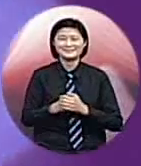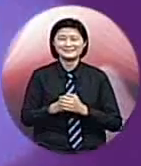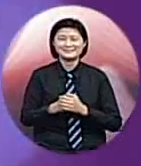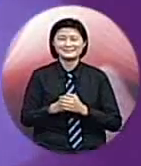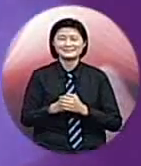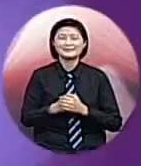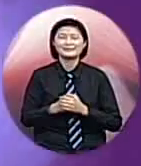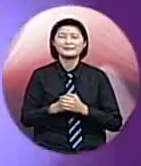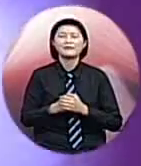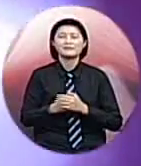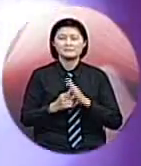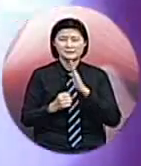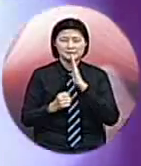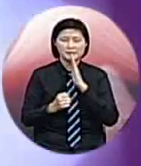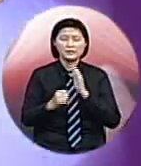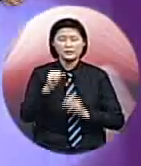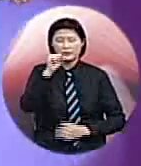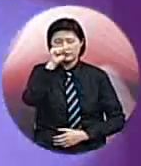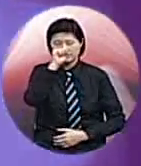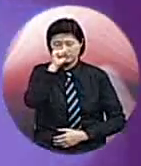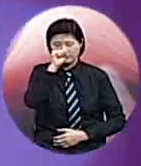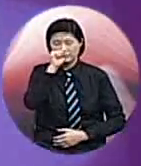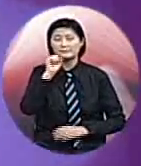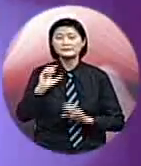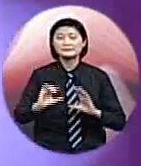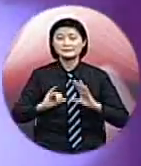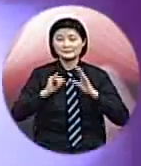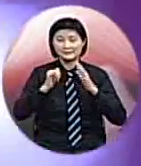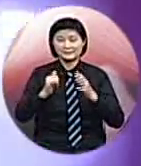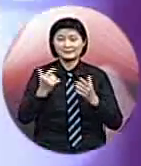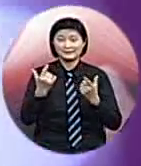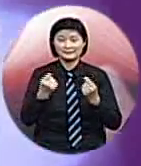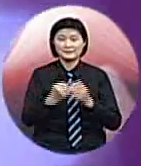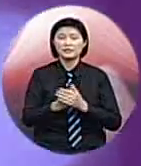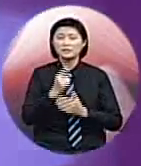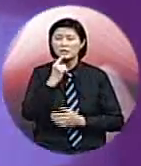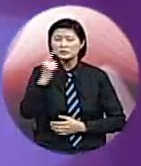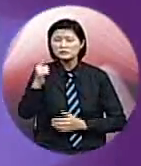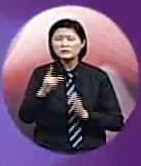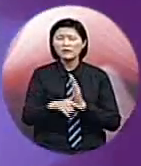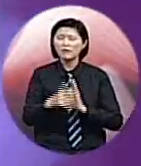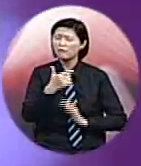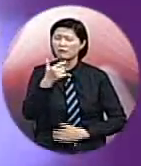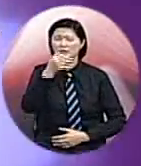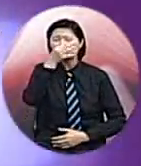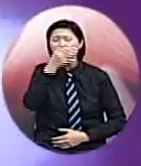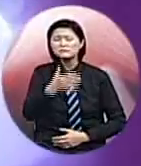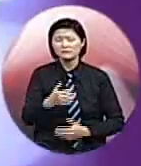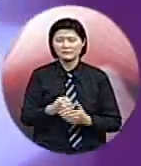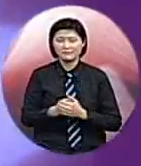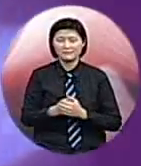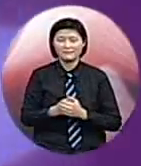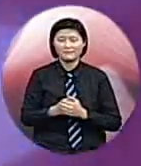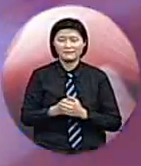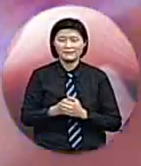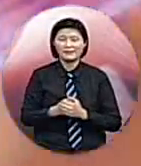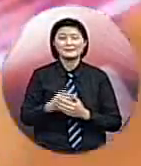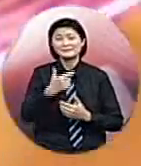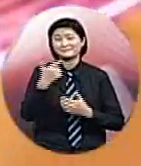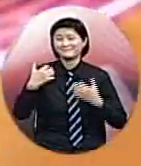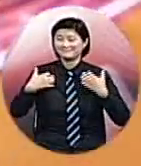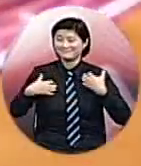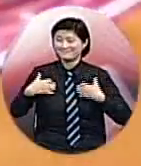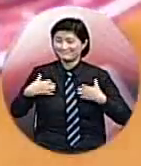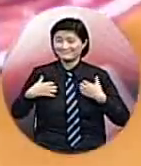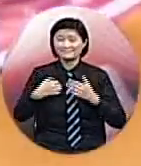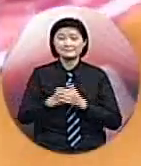와우. 야, 세상에 그러니까 어머니 좋아지셨어요. 예, 나 너무 이거 신청하는데 엄청 힘들었어요. 아, 그러셨어요? 예, 반갑습니다. 네,